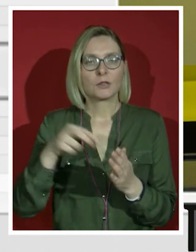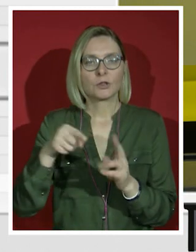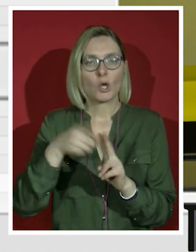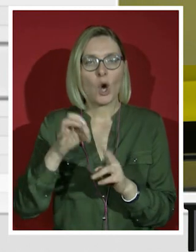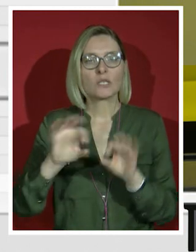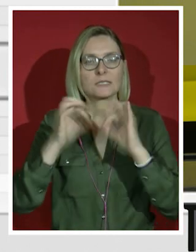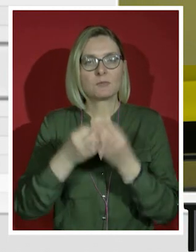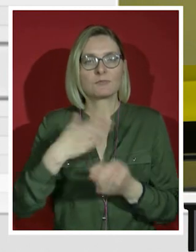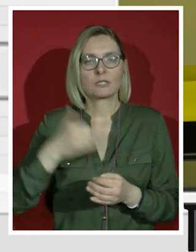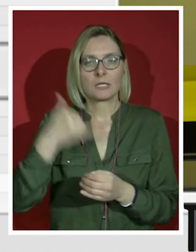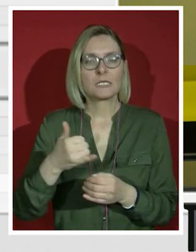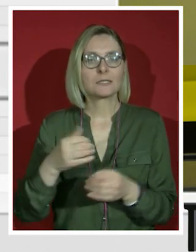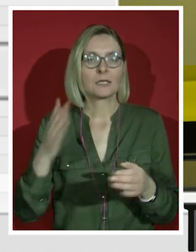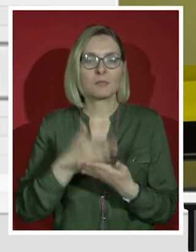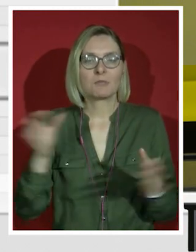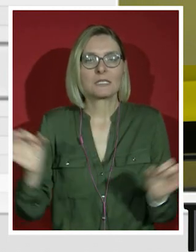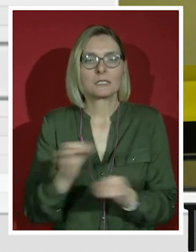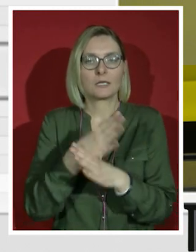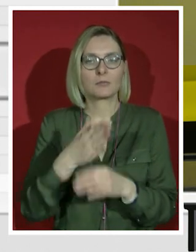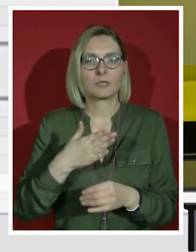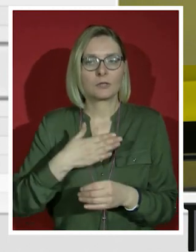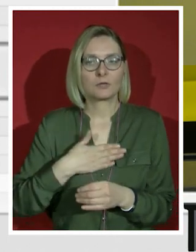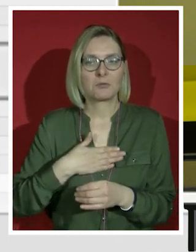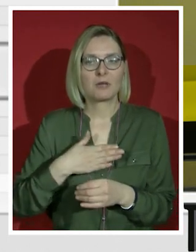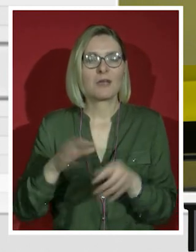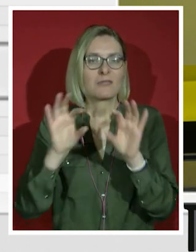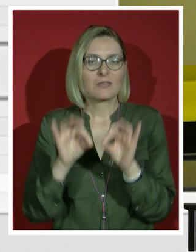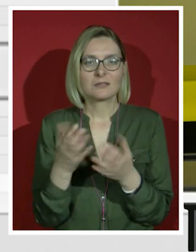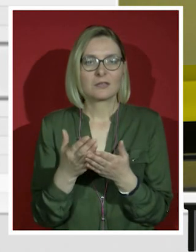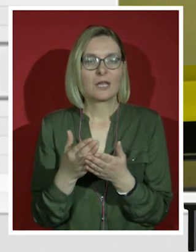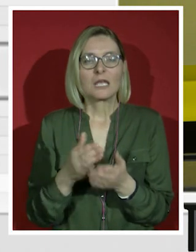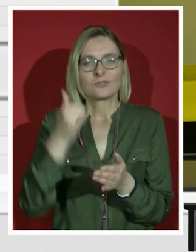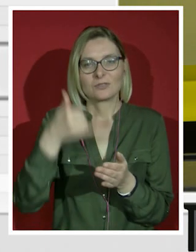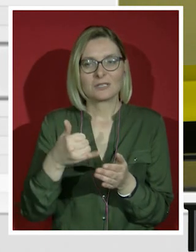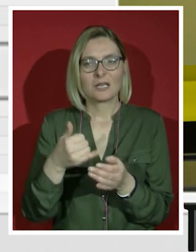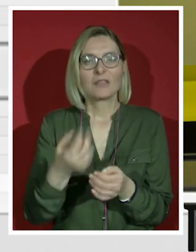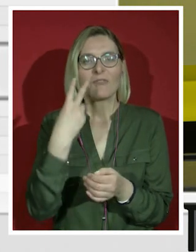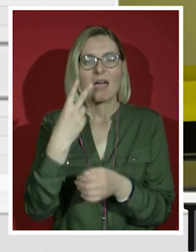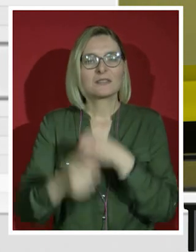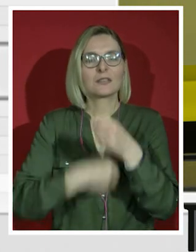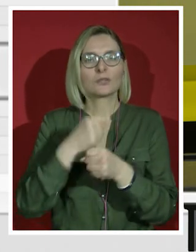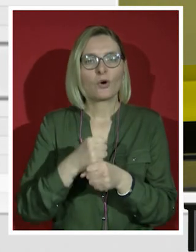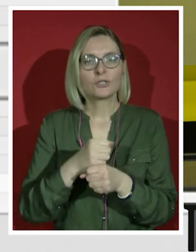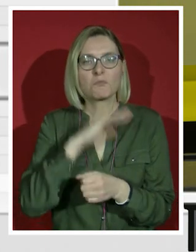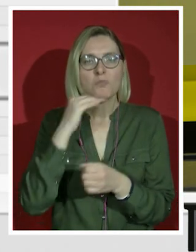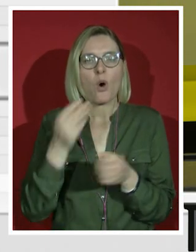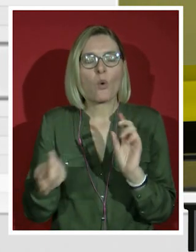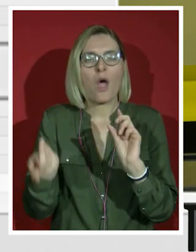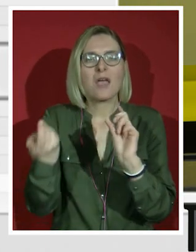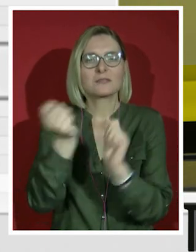среќни ако имаме и 10 килограми по пчелно семејство. Значи, за толку многу, за 20-тина години, толку многу е